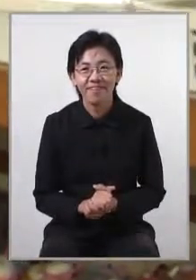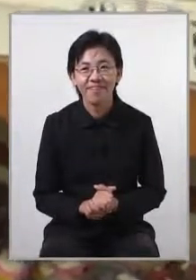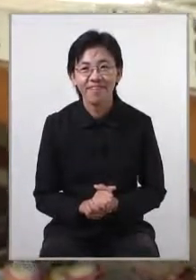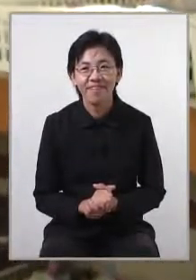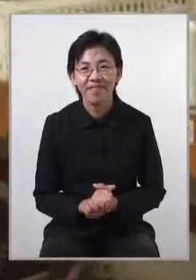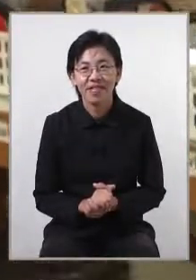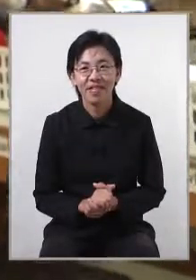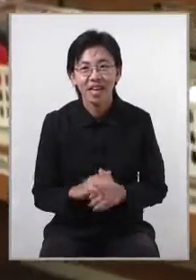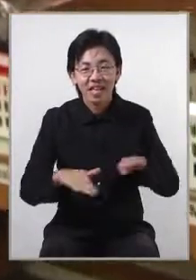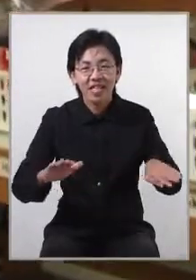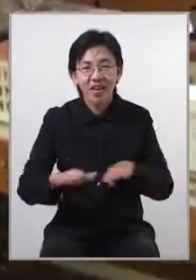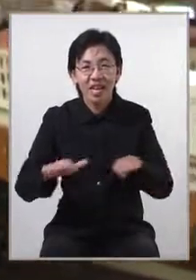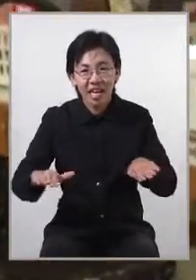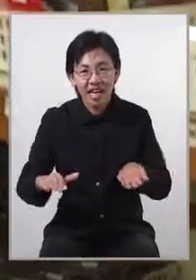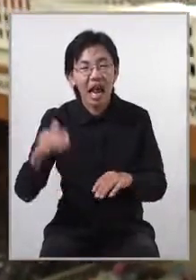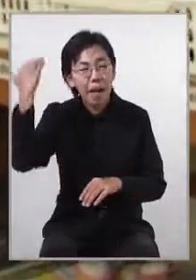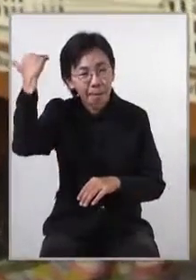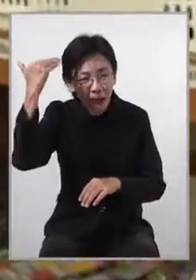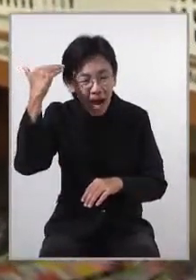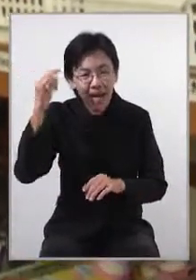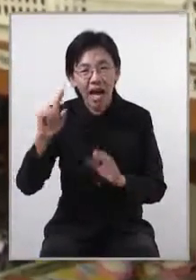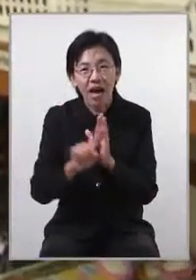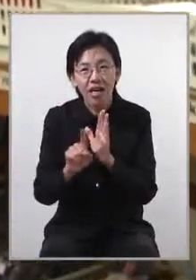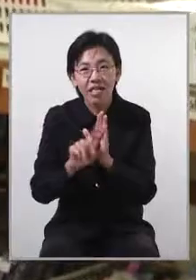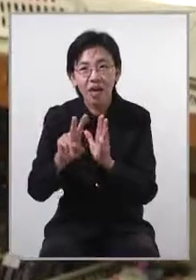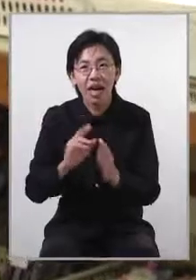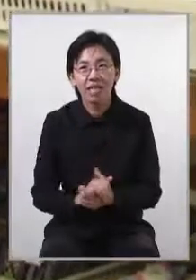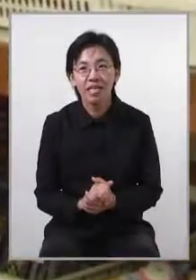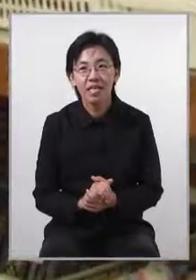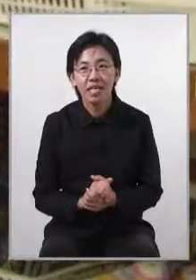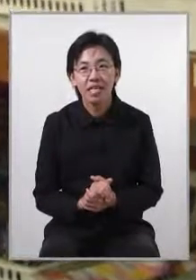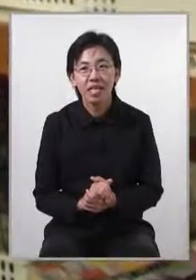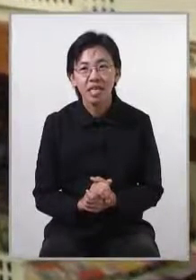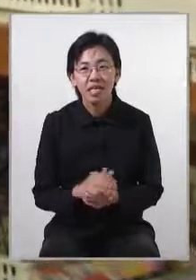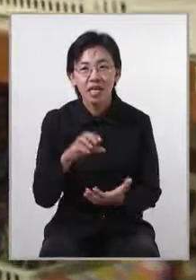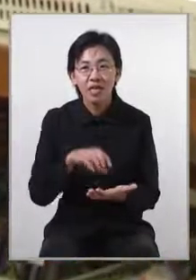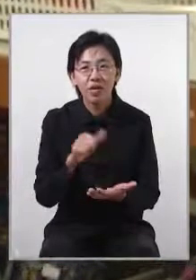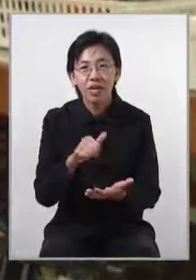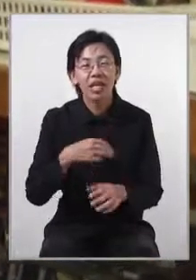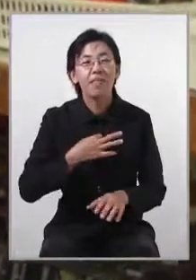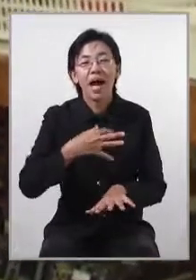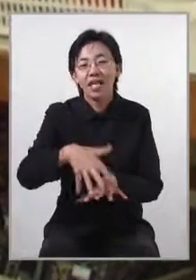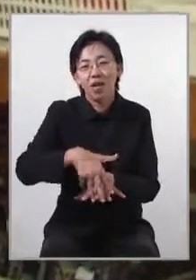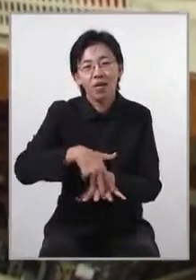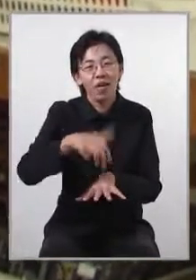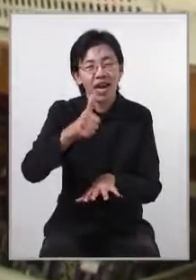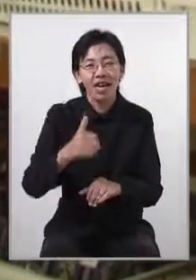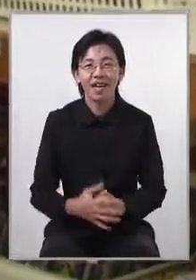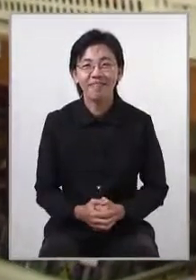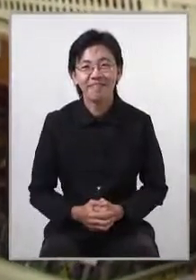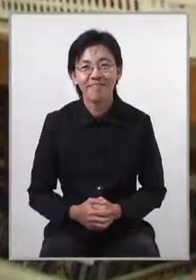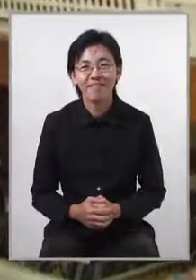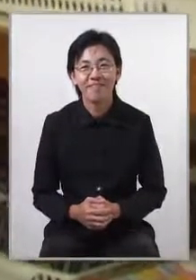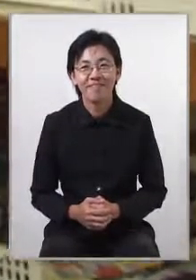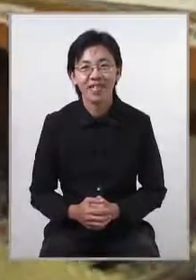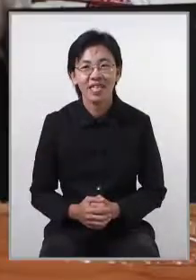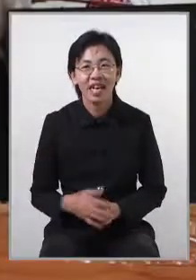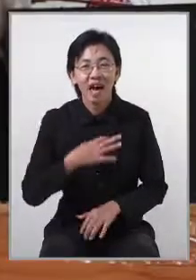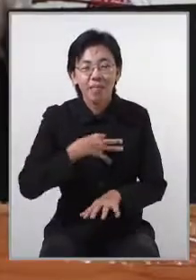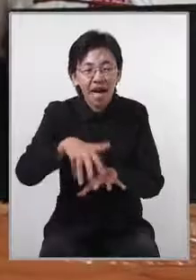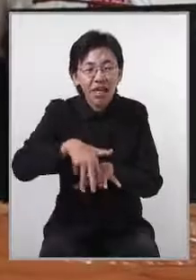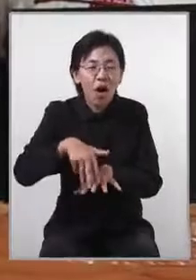าผ่าตัดสมองหมด2ครั้งครั้งที่2เขาวิ่งหมดแต่โชคดีเขาทอผ้าได้นี่ฮะเราให้เขาทออยู่กับบ้